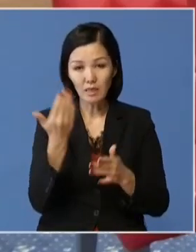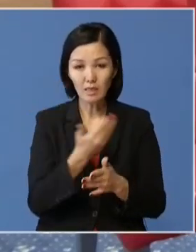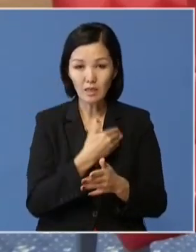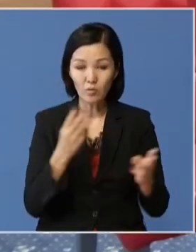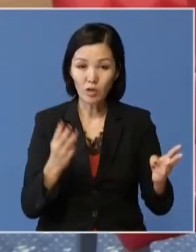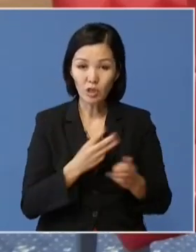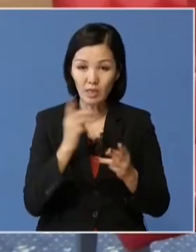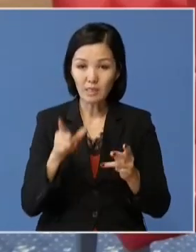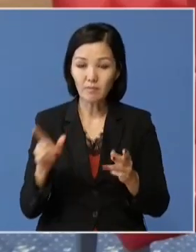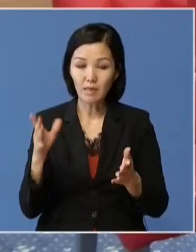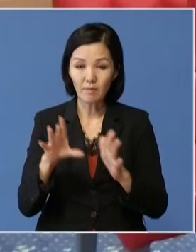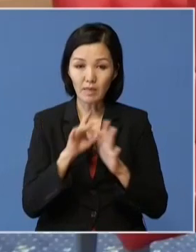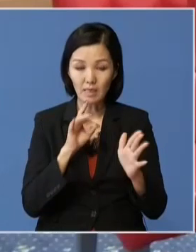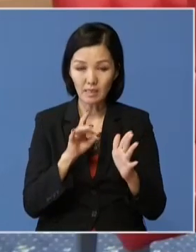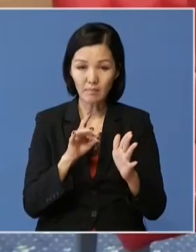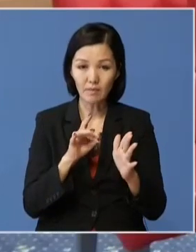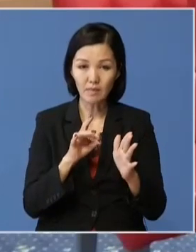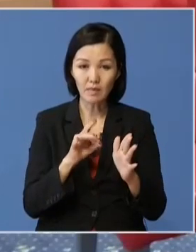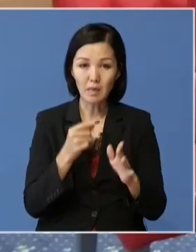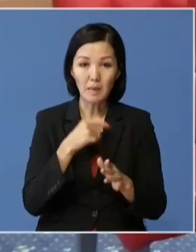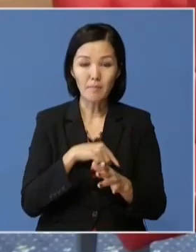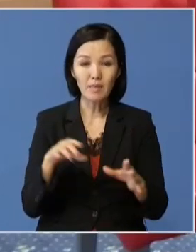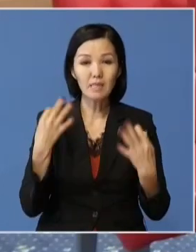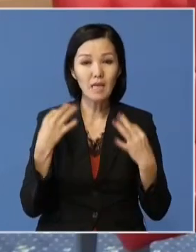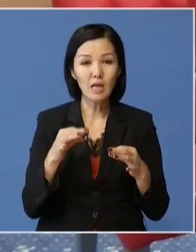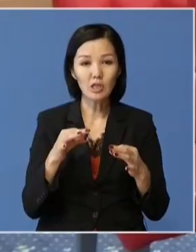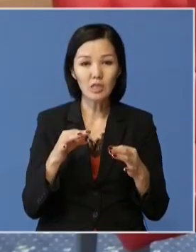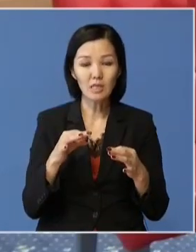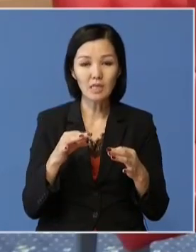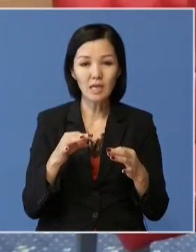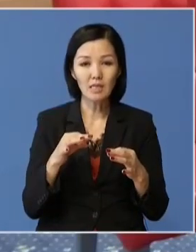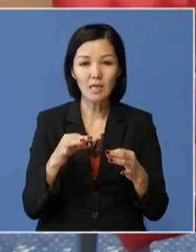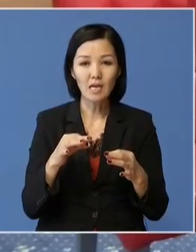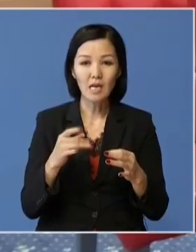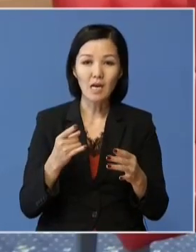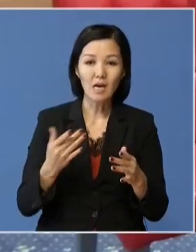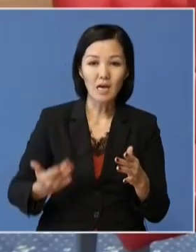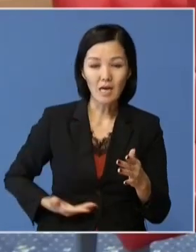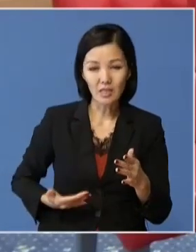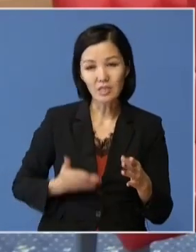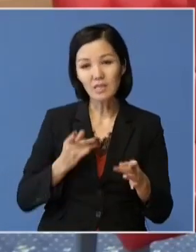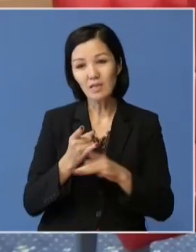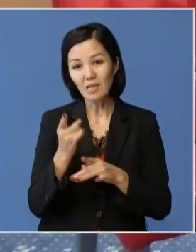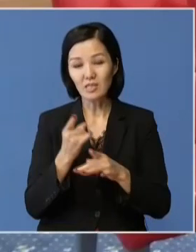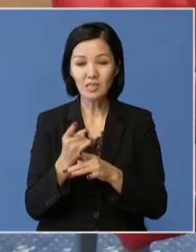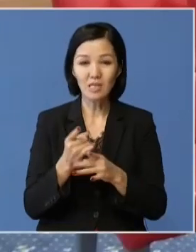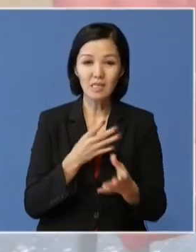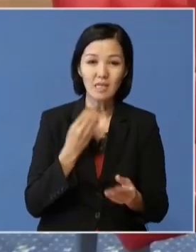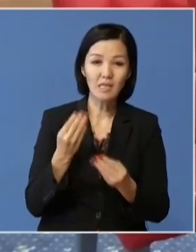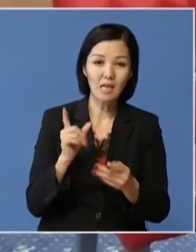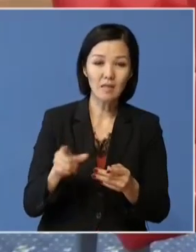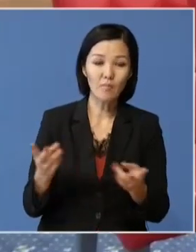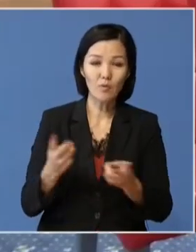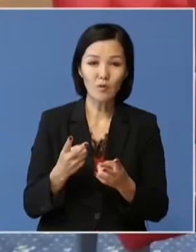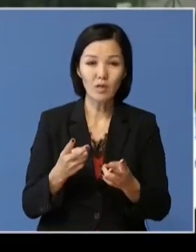бар жандарды таңдаймыз. Бастысы, олар мінезі ашық, ұяң емес, әзіл қалжыңы жарасқан кісілер болу керек. Түсірілім жұмыстары 20